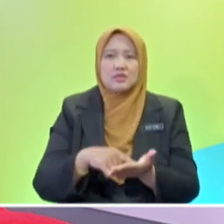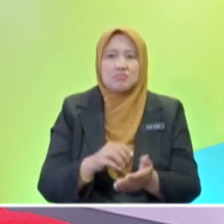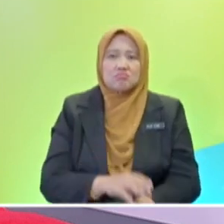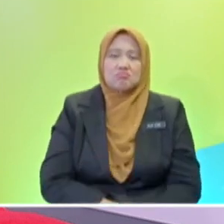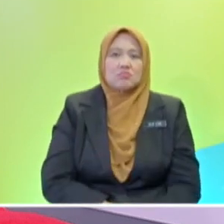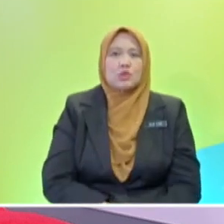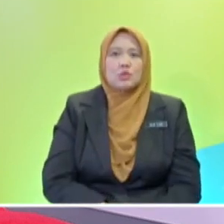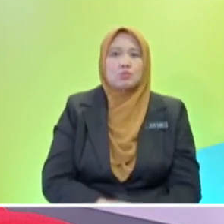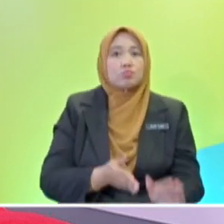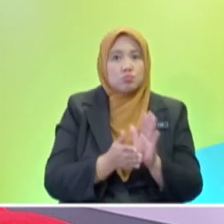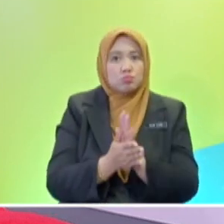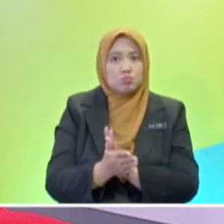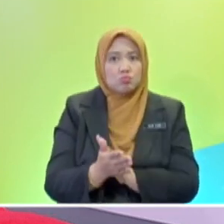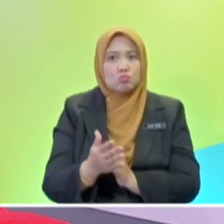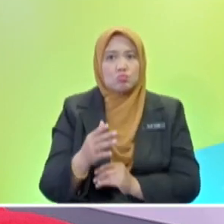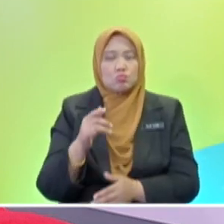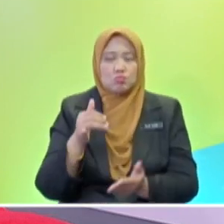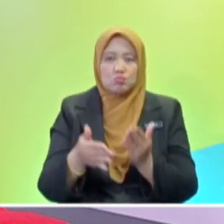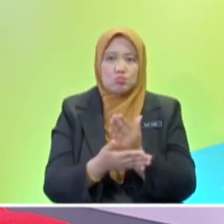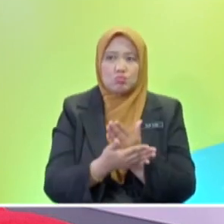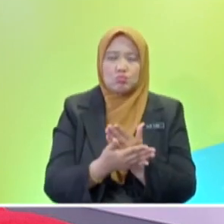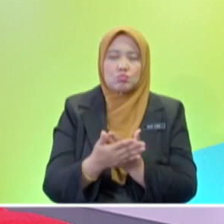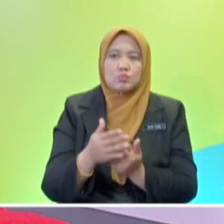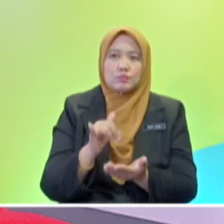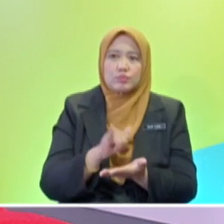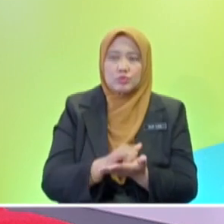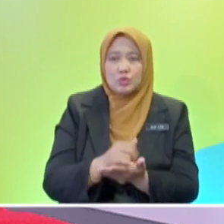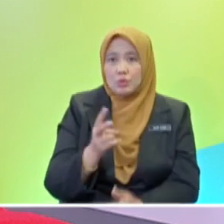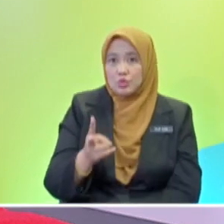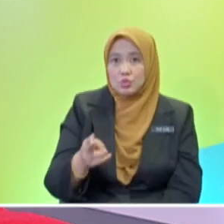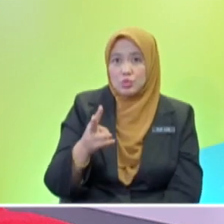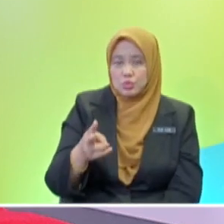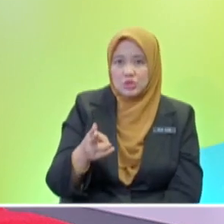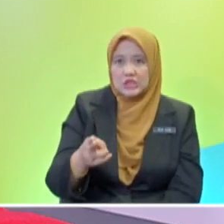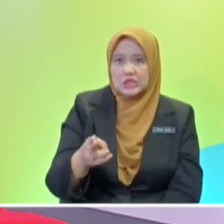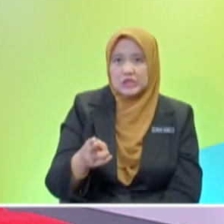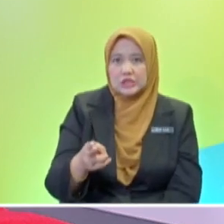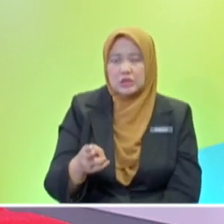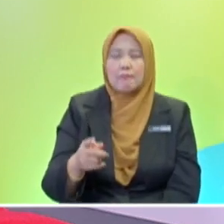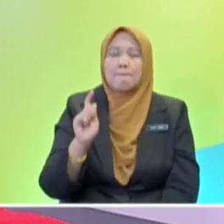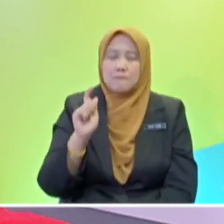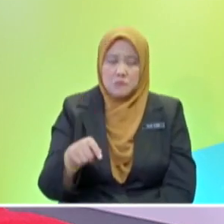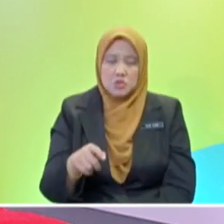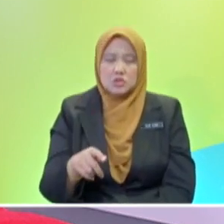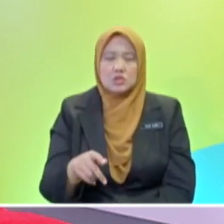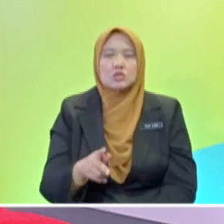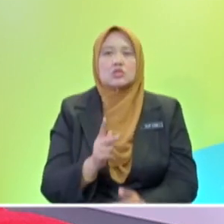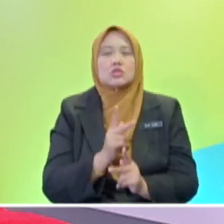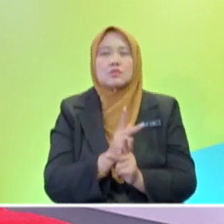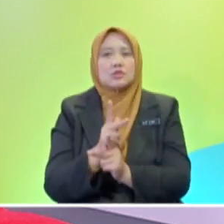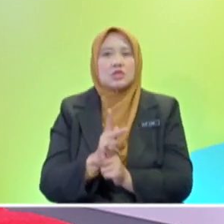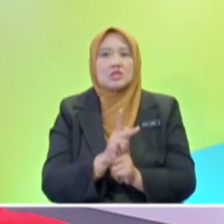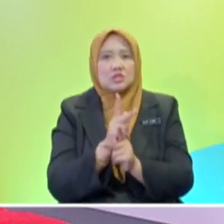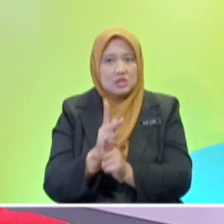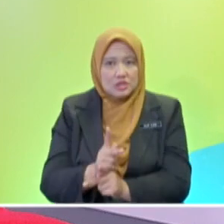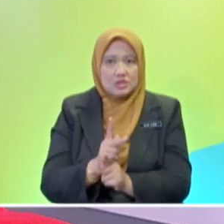gunting Oke kita lupa tentang keselamatan Oke pastikan semasa menggunting kita gunting dengan penuh